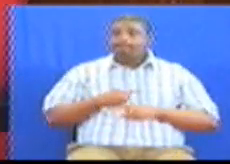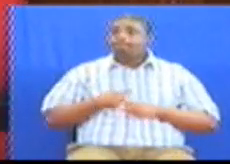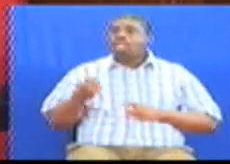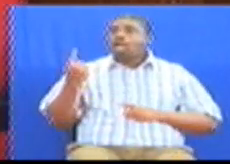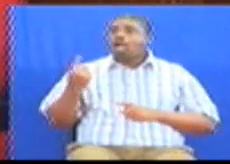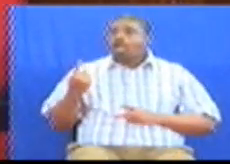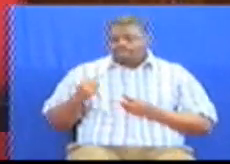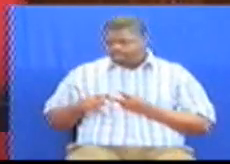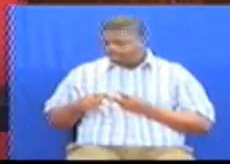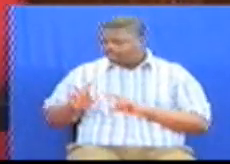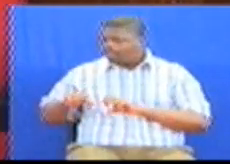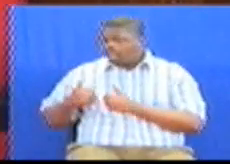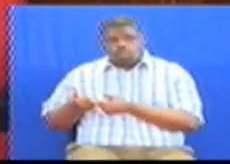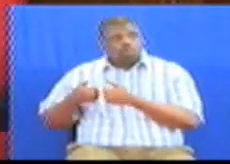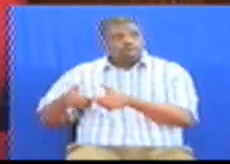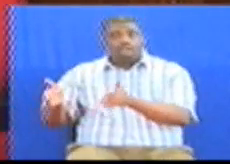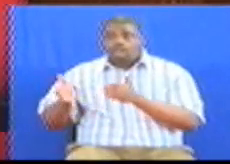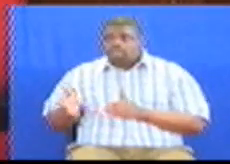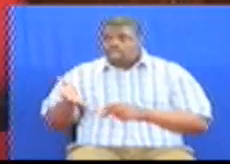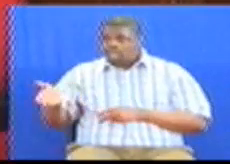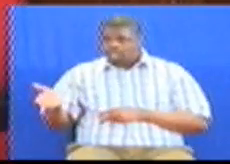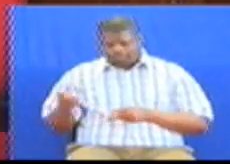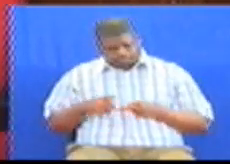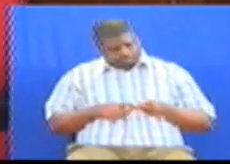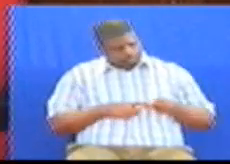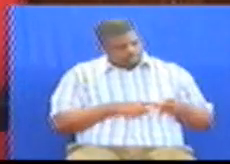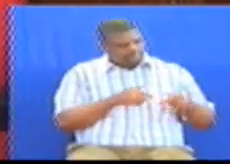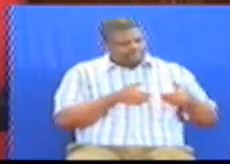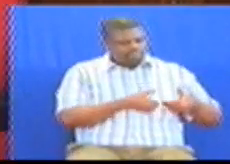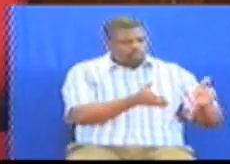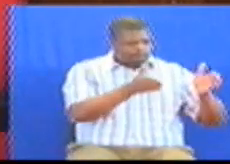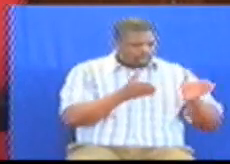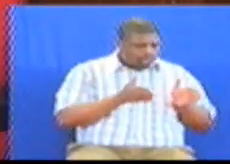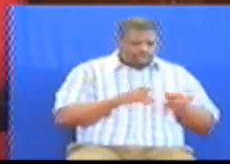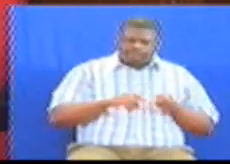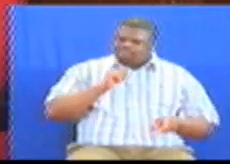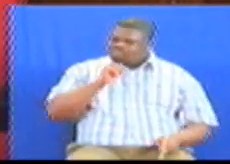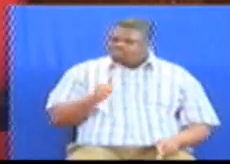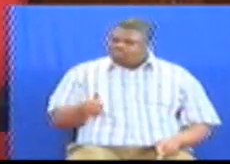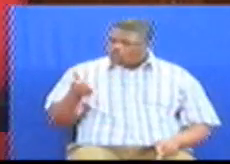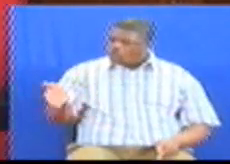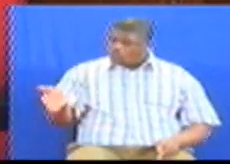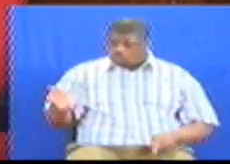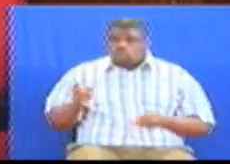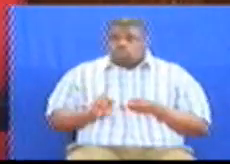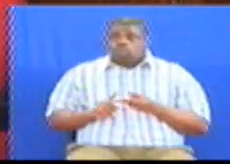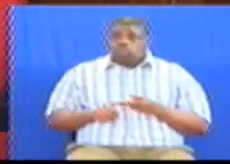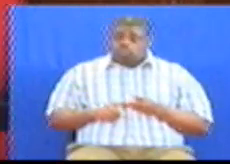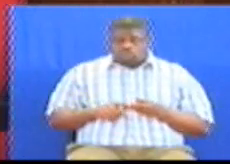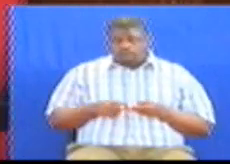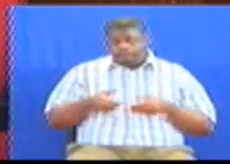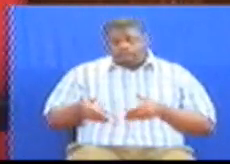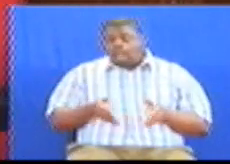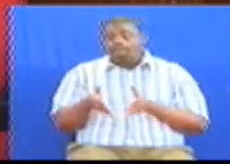bado tunahitaji madarasa, vyumba vya madarasa, bado tunahitaji mashimo ya vyoo, bado tunahitaji barabara